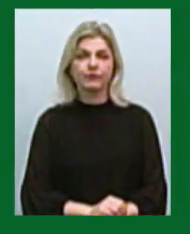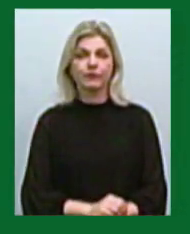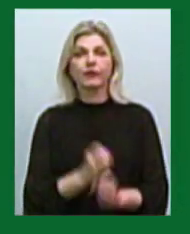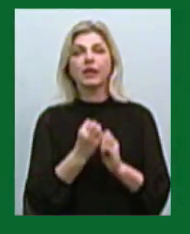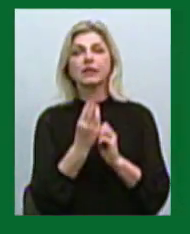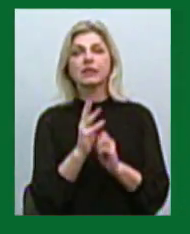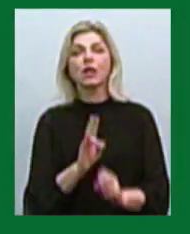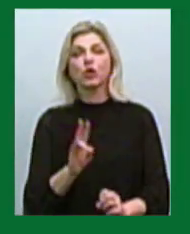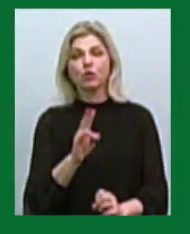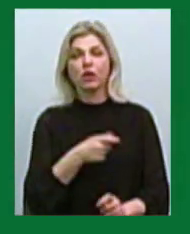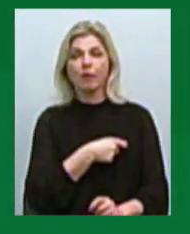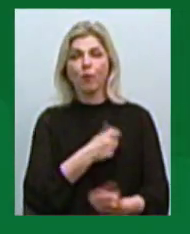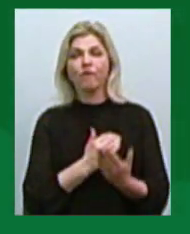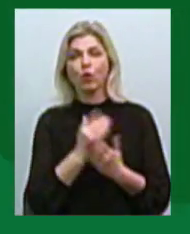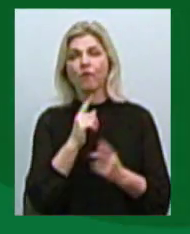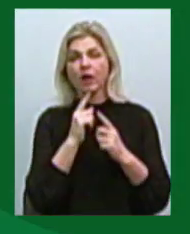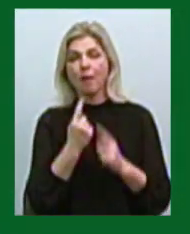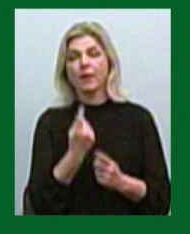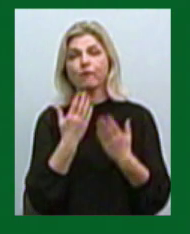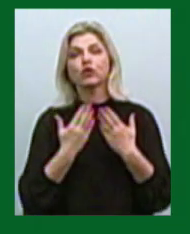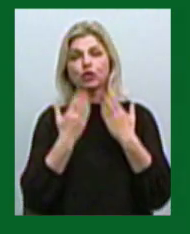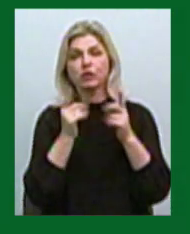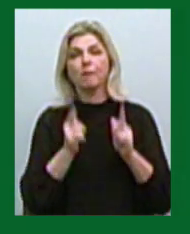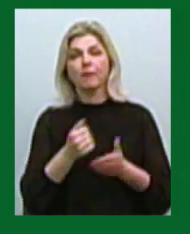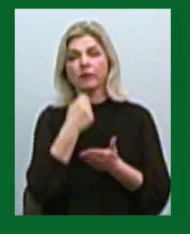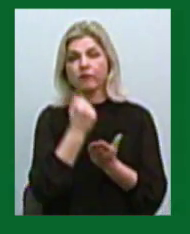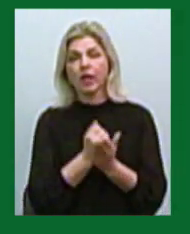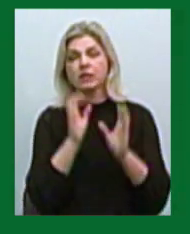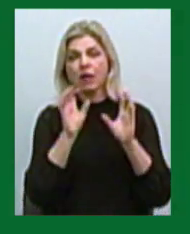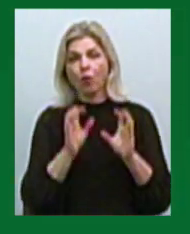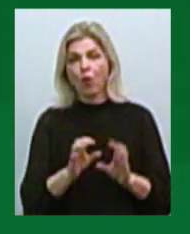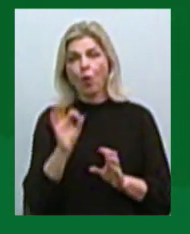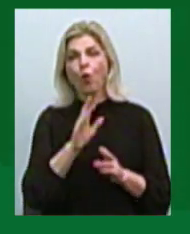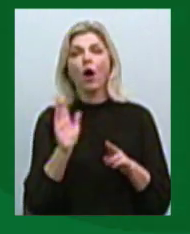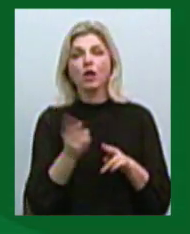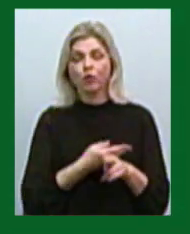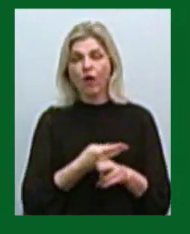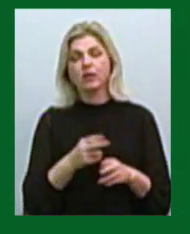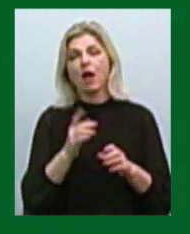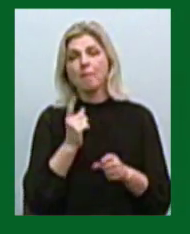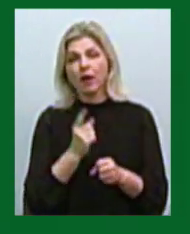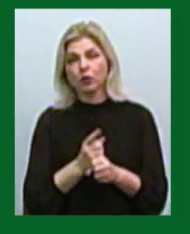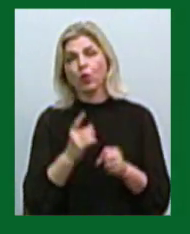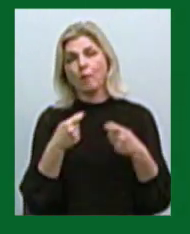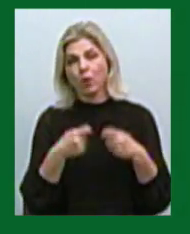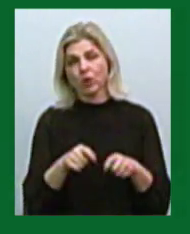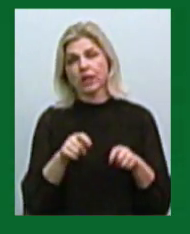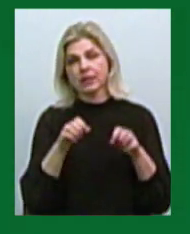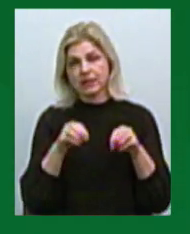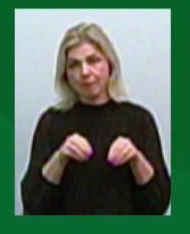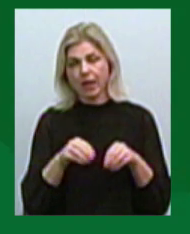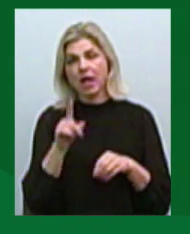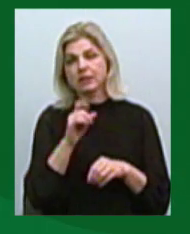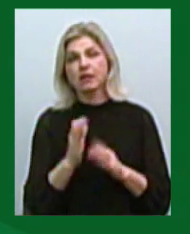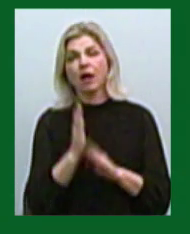13 листопада депутати Верховної Ради у першому читанні підтримали законопроєкт, який передбачає скасування мораторію на продаж землі. За законопроєкт